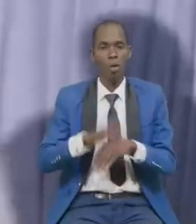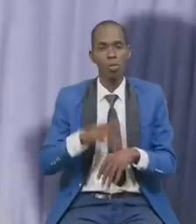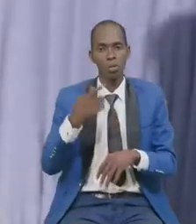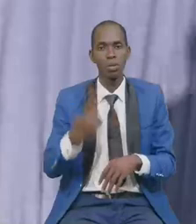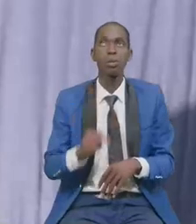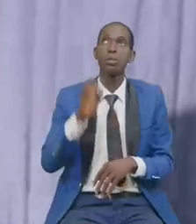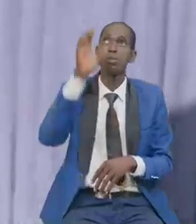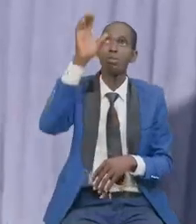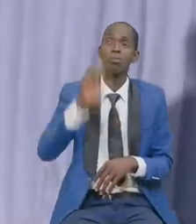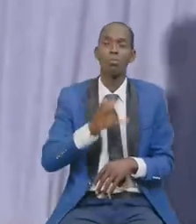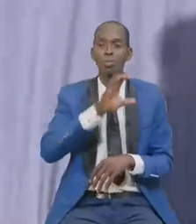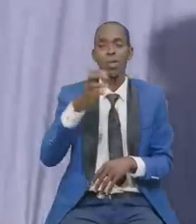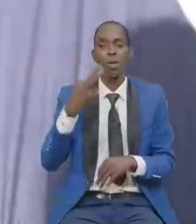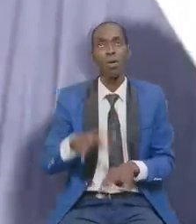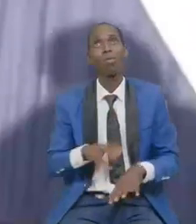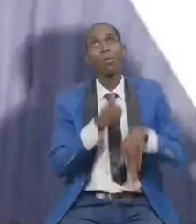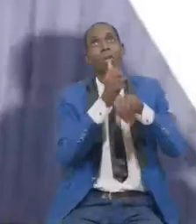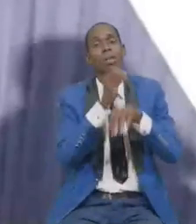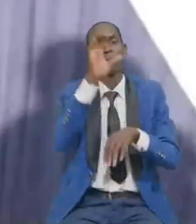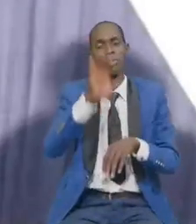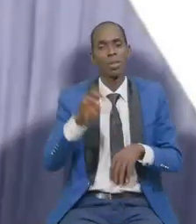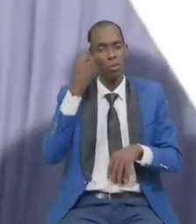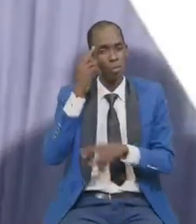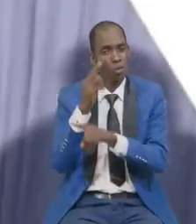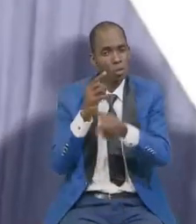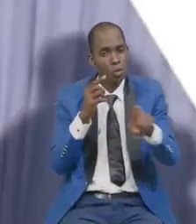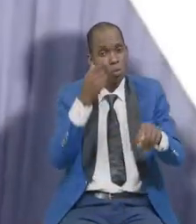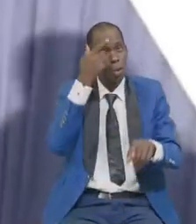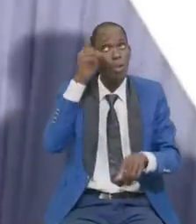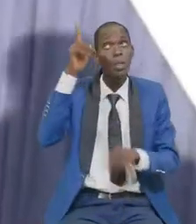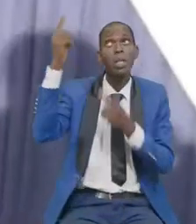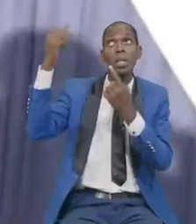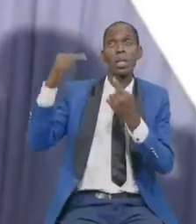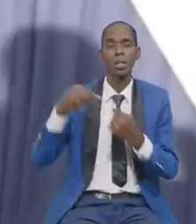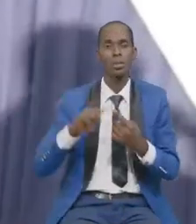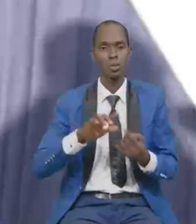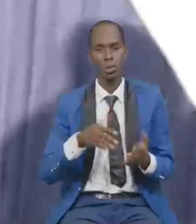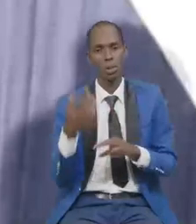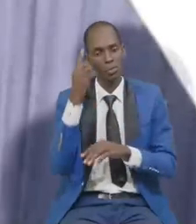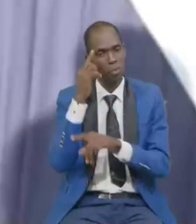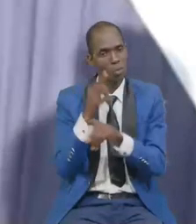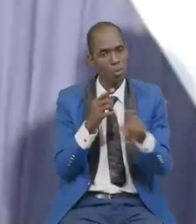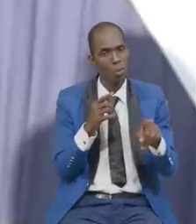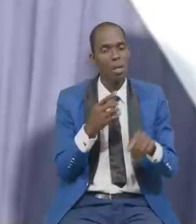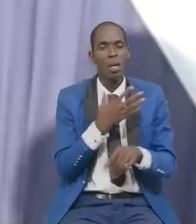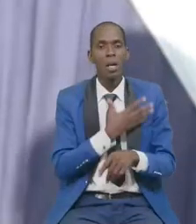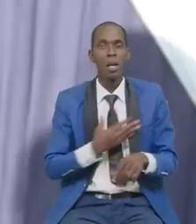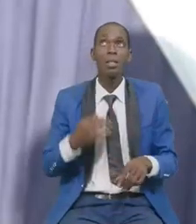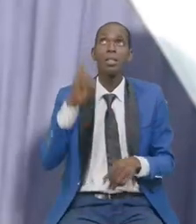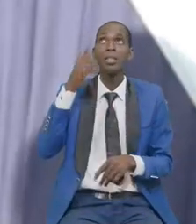toi. Parce qu'il est venu mourir pour toi. Et il dit, le corps du